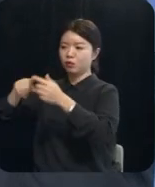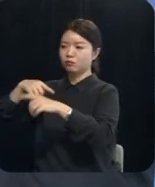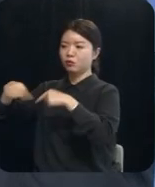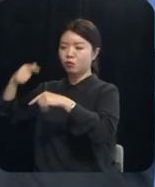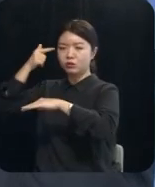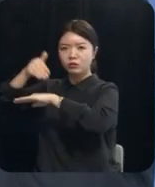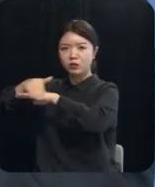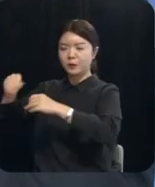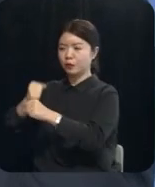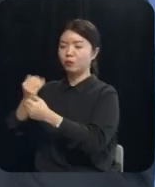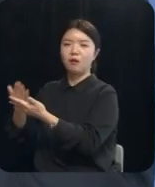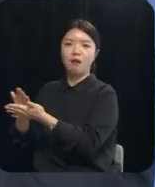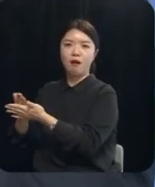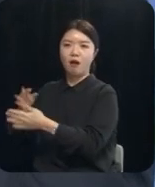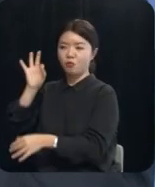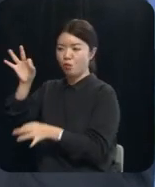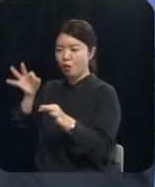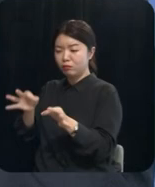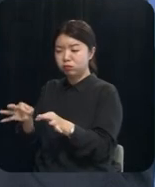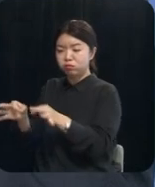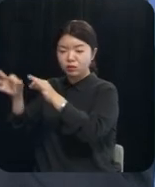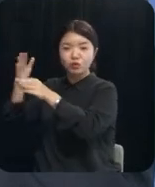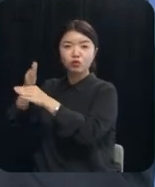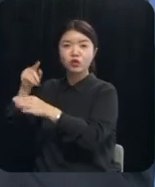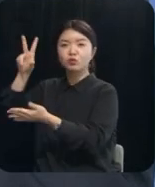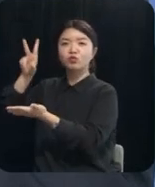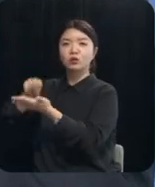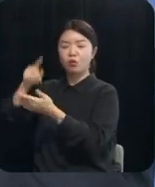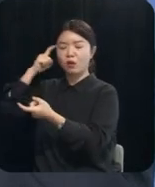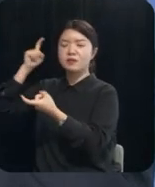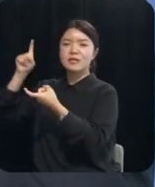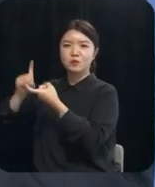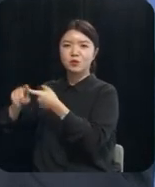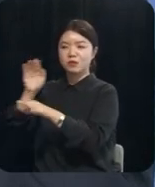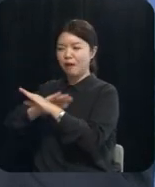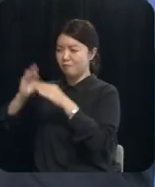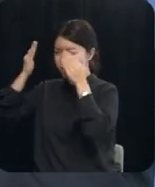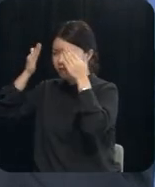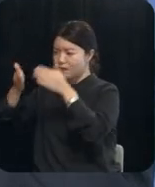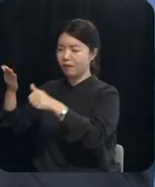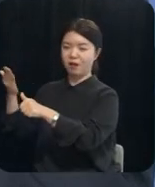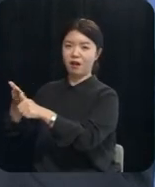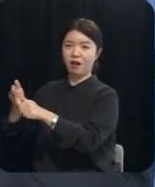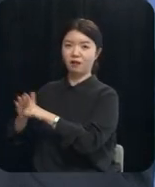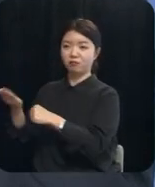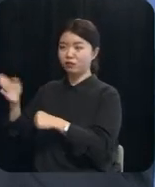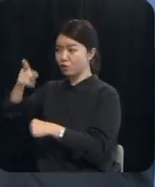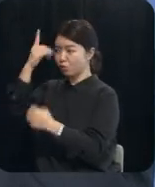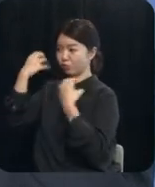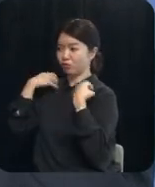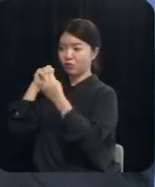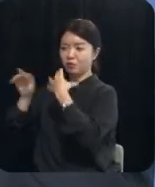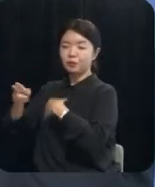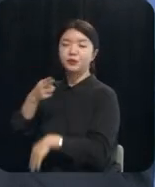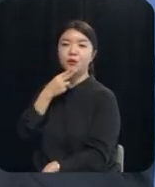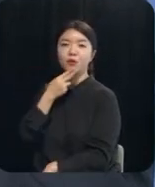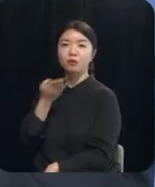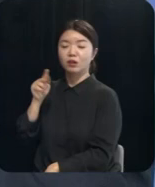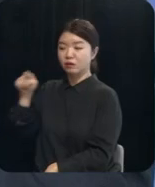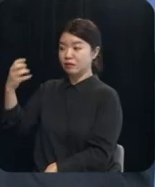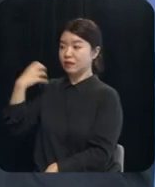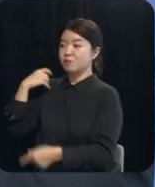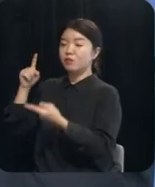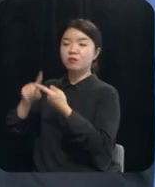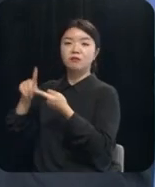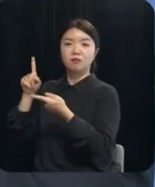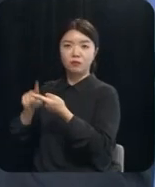해달라. 항공요금이 올라가고 있다. 이 문제에 대해서 관심 있게 지켜봐달라. 그런데 정부는 답이 없는 거예요. 그런데 그 책임에